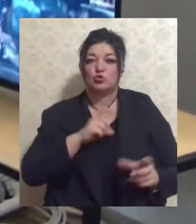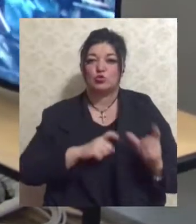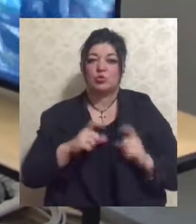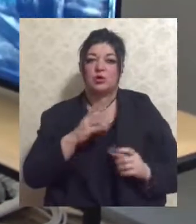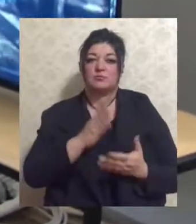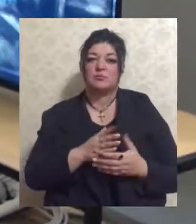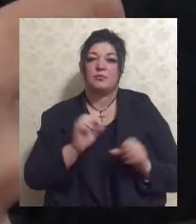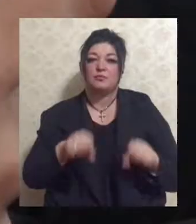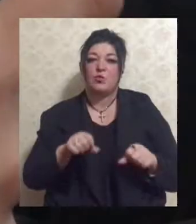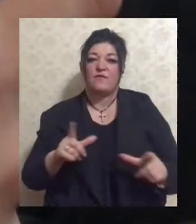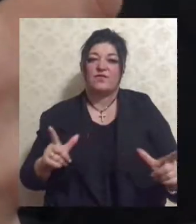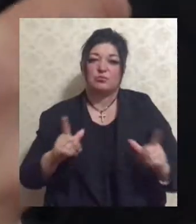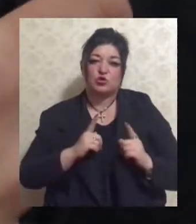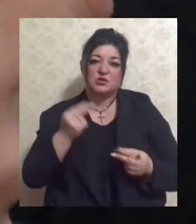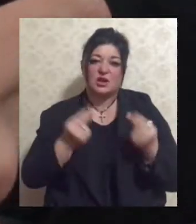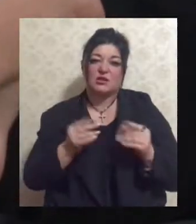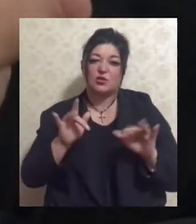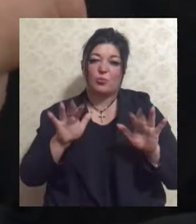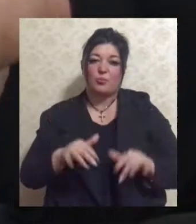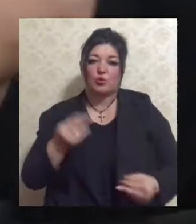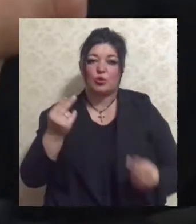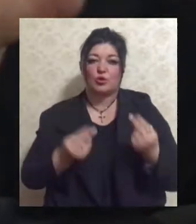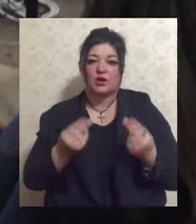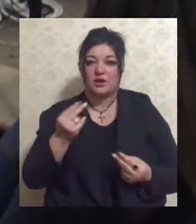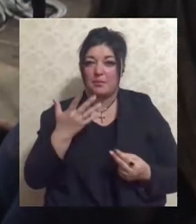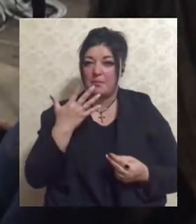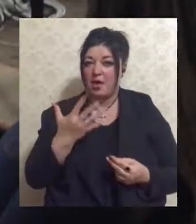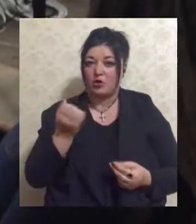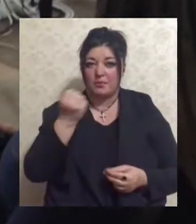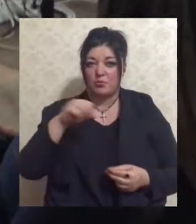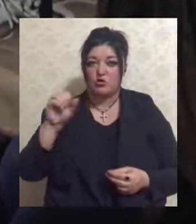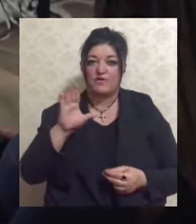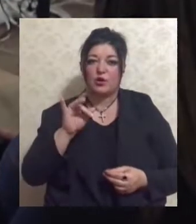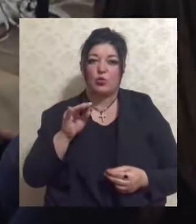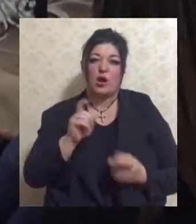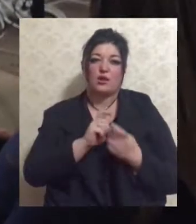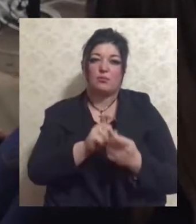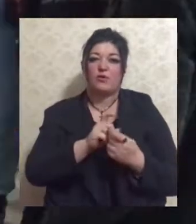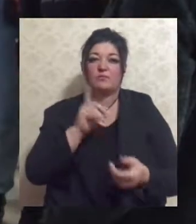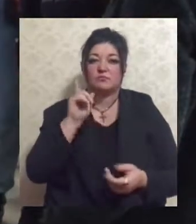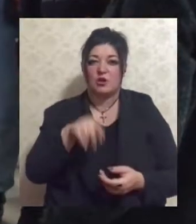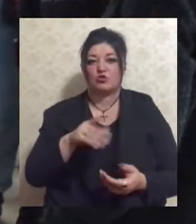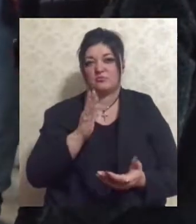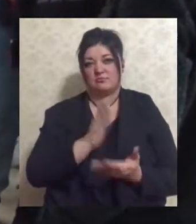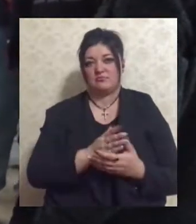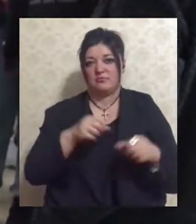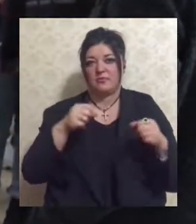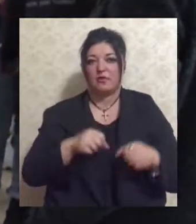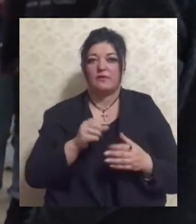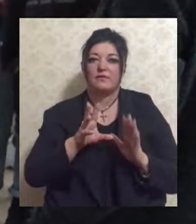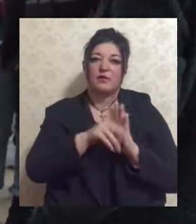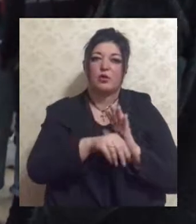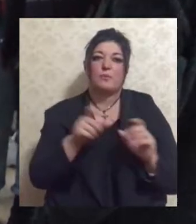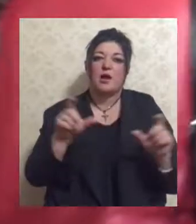відпочити, зігравши у комп'ютерні ігри. 5 переможців віртуальних боїв також матимуть можливість влаштуватися до магазину електроніки